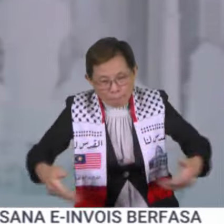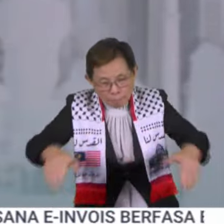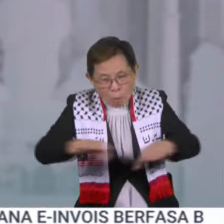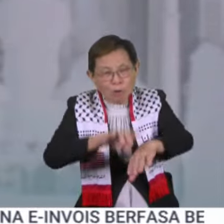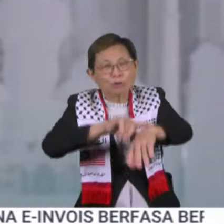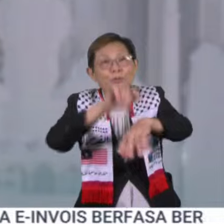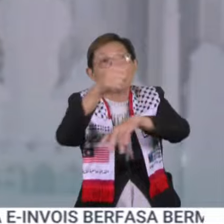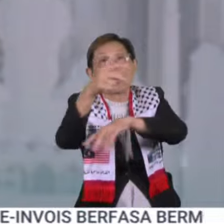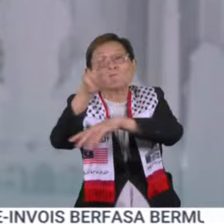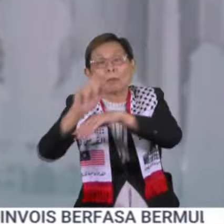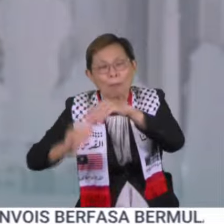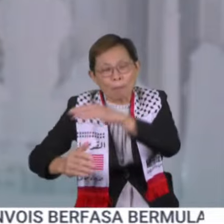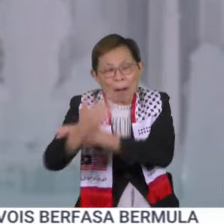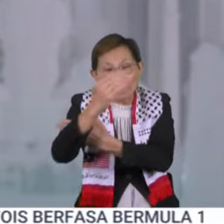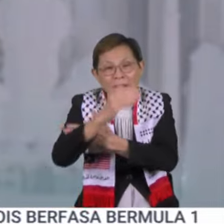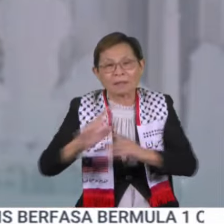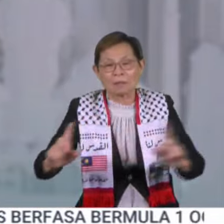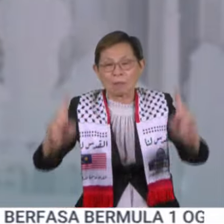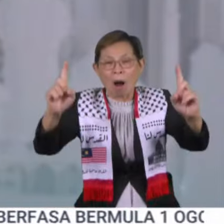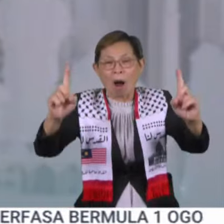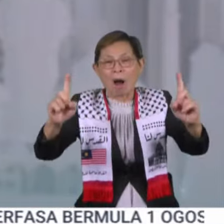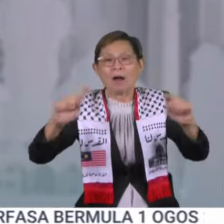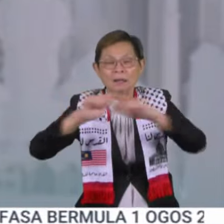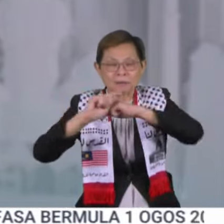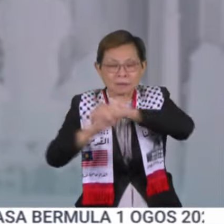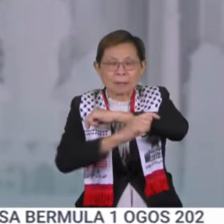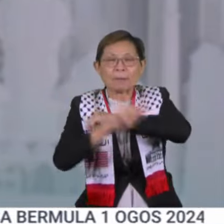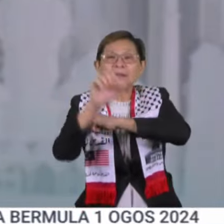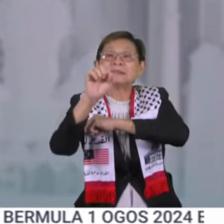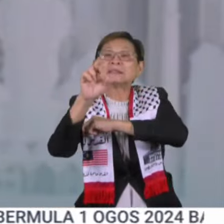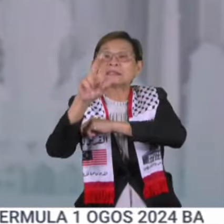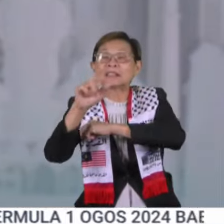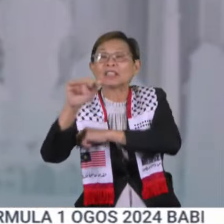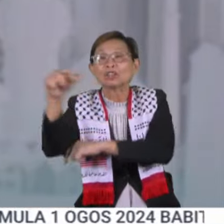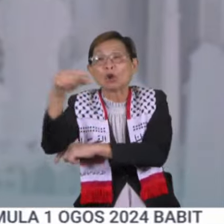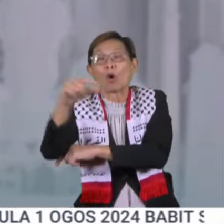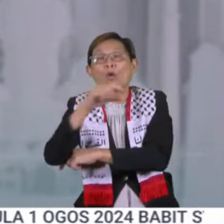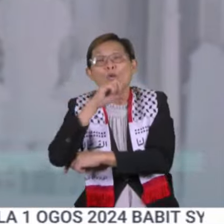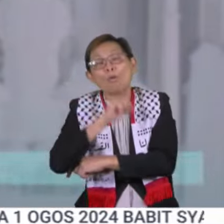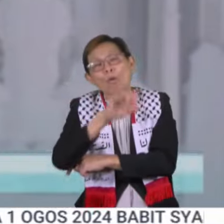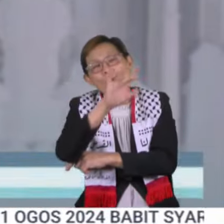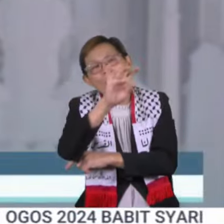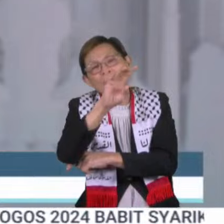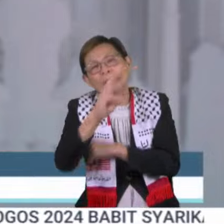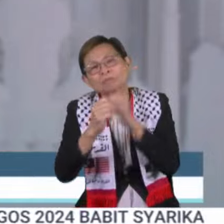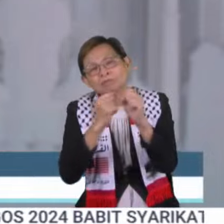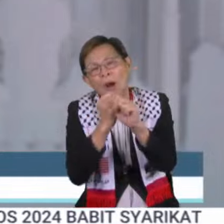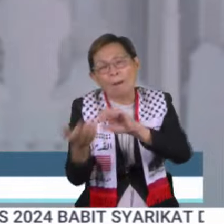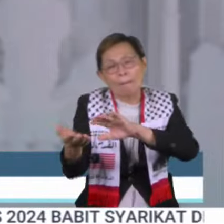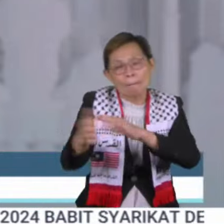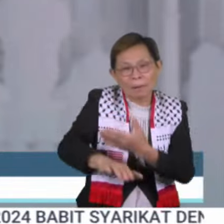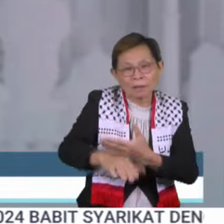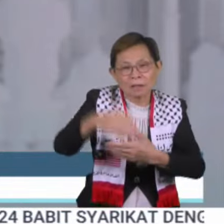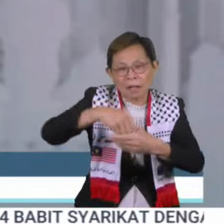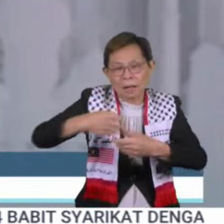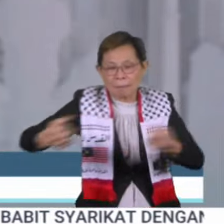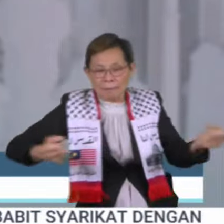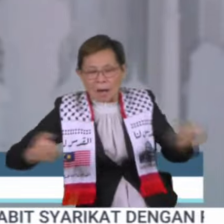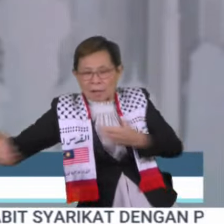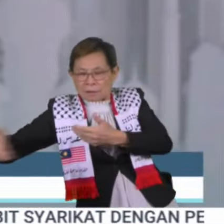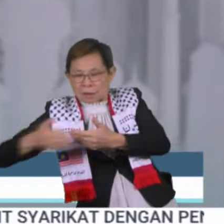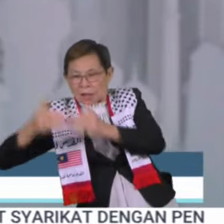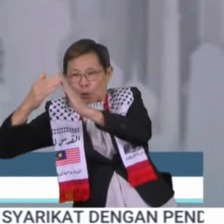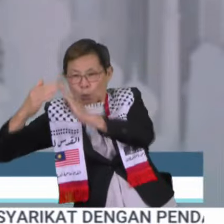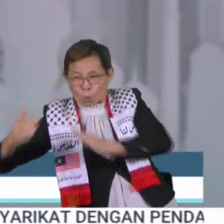pagi di Taman Perkuburan Islam Taman Seri Gombak. Allahyarham berusia 86 tahun meninggal dunia di dalam kereta